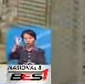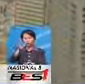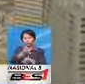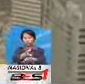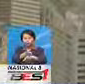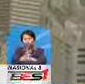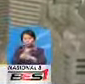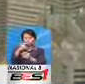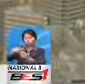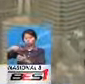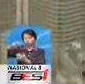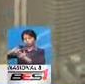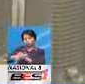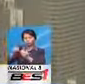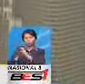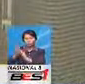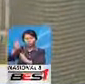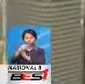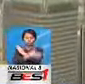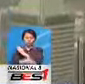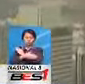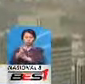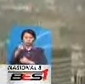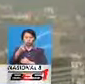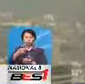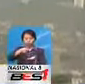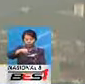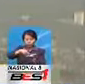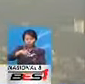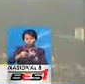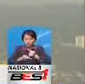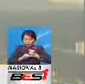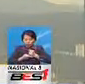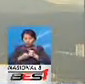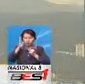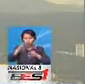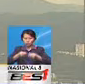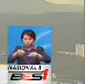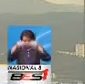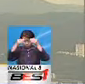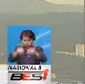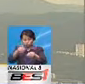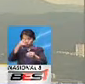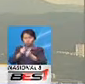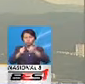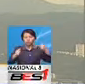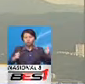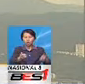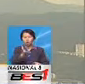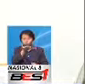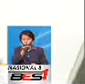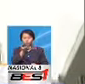pinjaman untuk projek-projek pembangunan negara perbelanjaan berkhidmat juga bakal diberi penekanan bagi mengelakkan